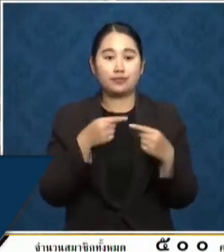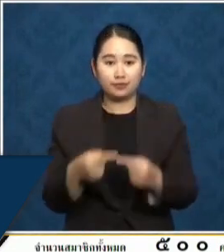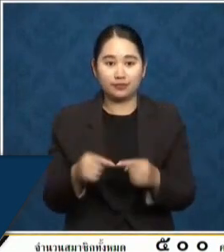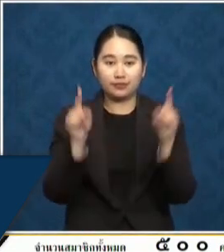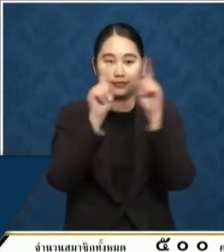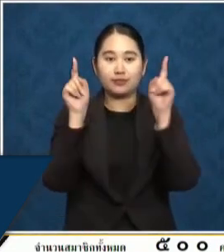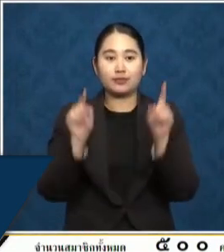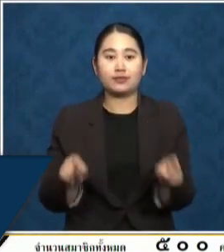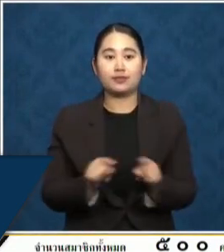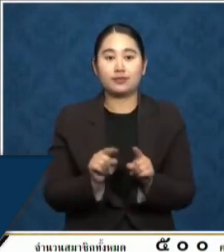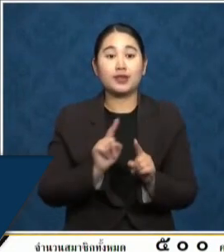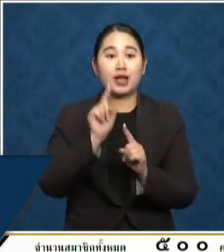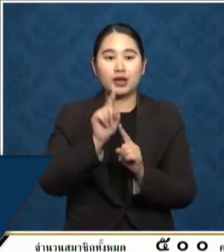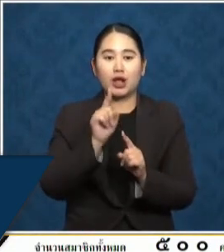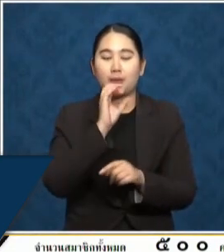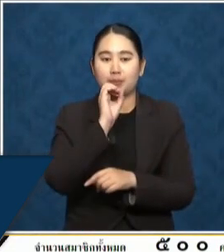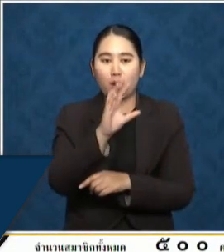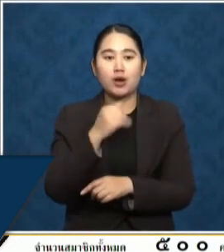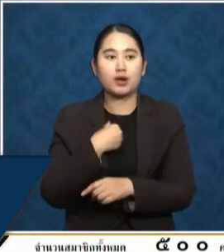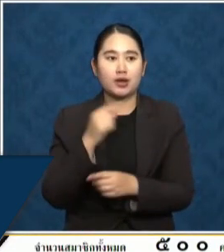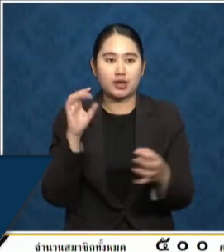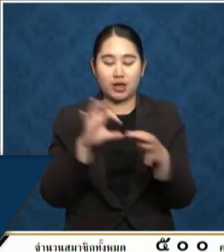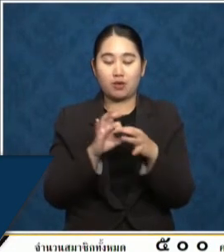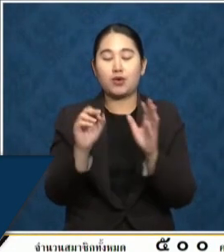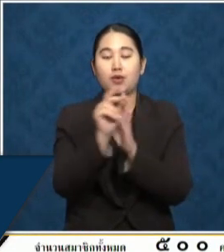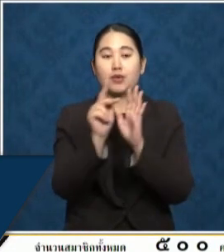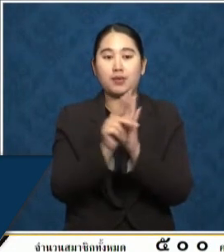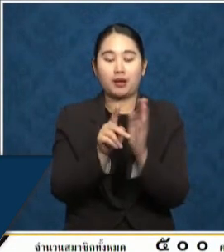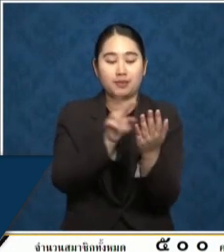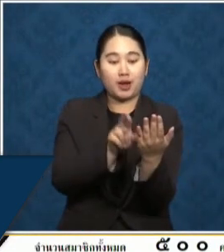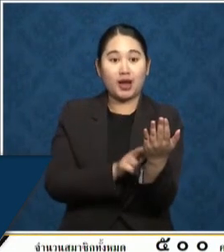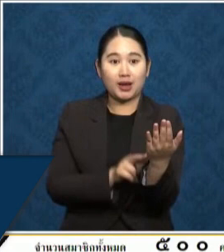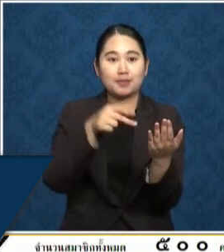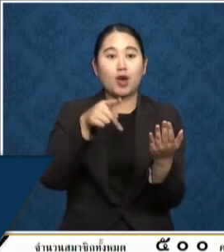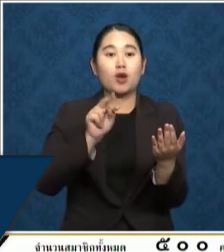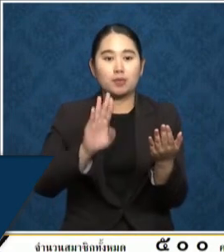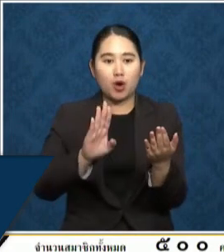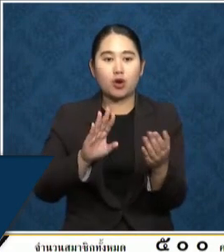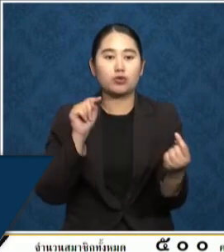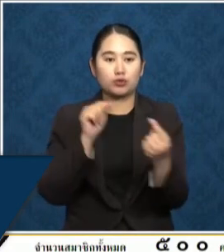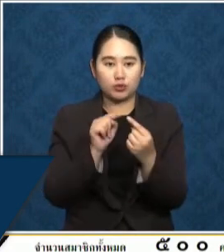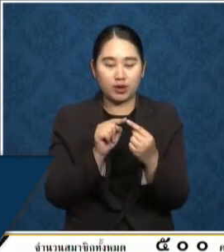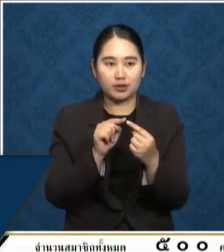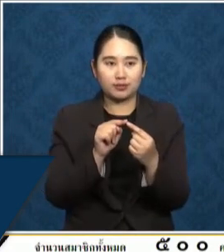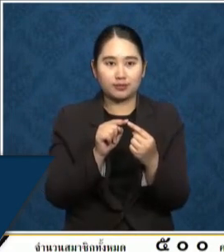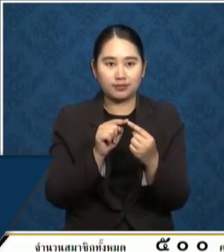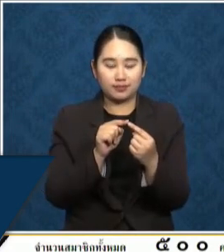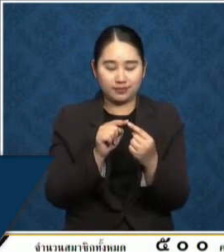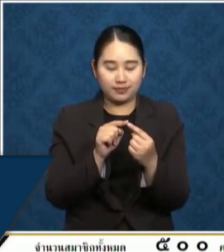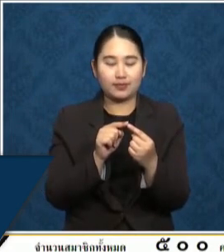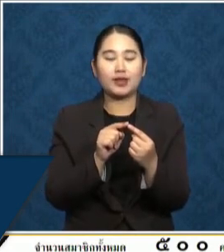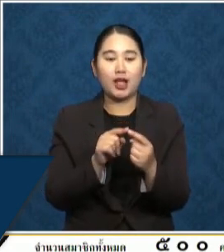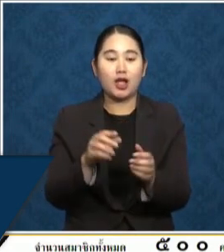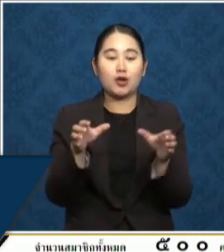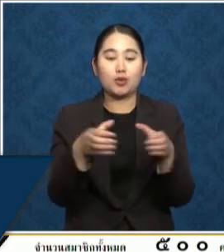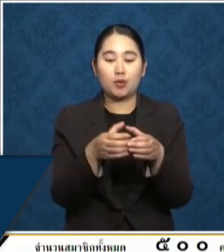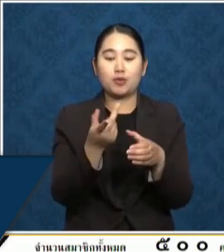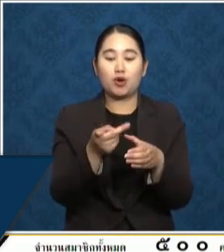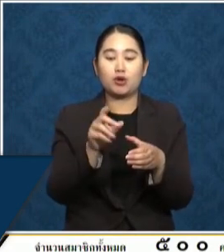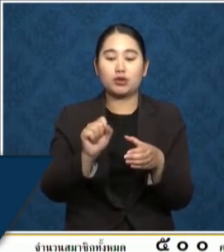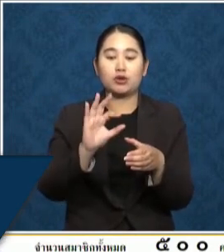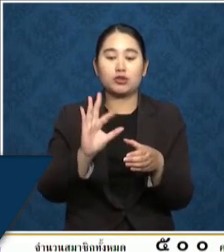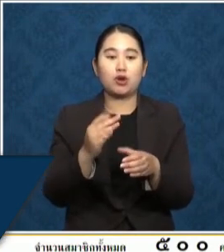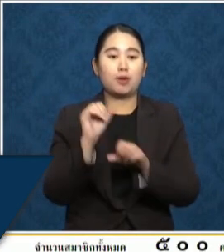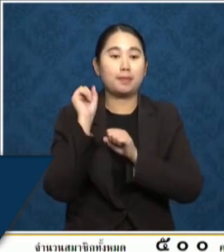ที่ 1 นั้นเราพูดถึงว่าร่างเพรหยฉบับนี้ของภาคเก้าไกลนั้นเน้นไปที่การยกเลิกคำสั่งคอสช.ที่